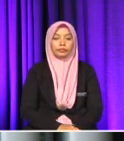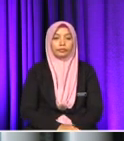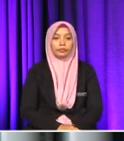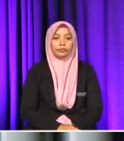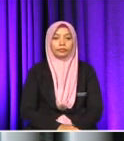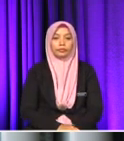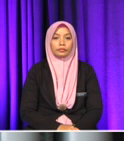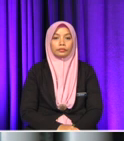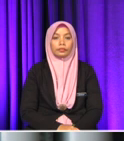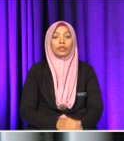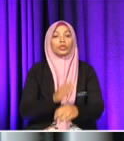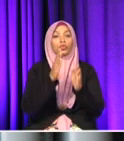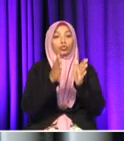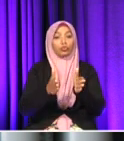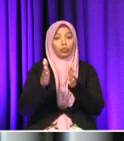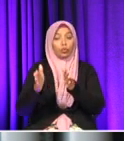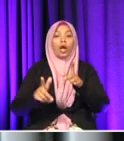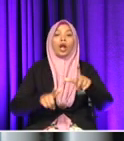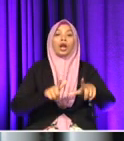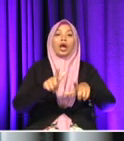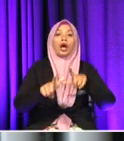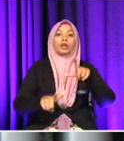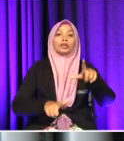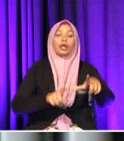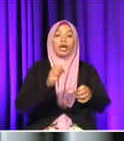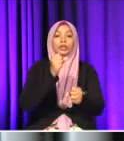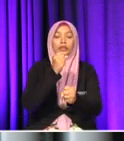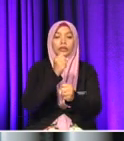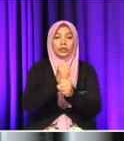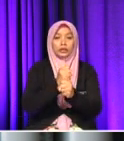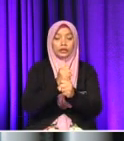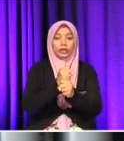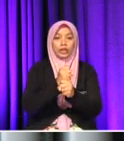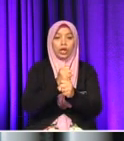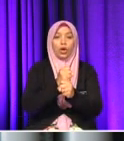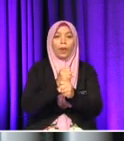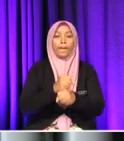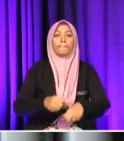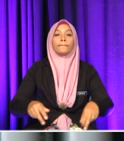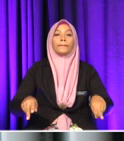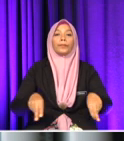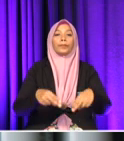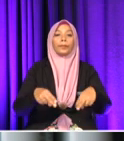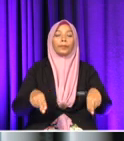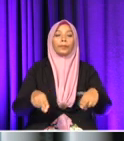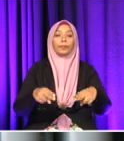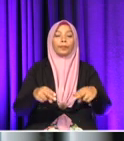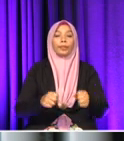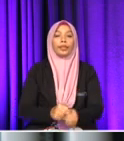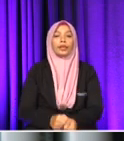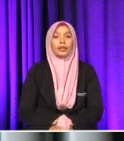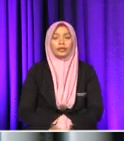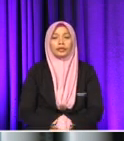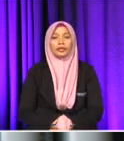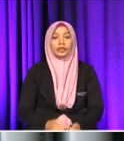jelas susun langkah kerja proses pengolahan Aidil mengikut urutan yang betul dengan menulis